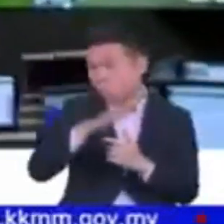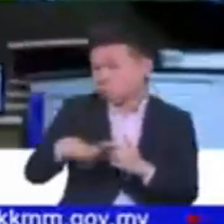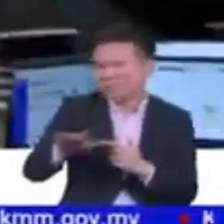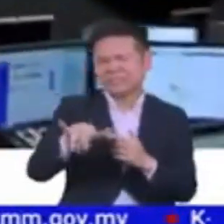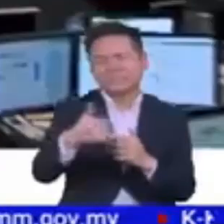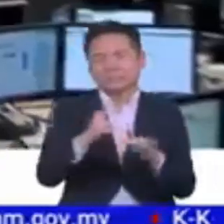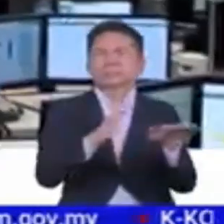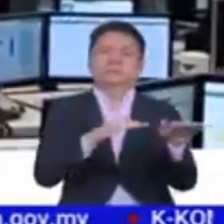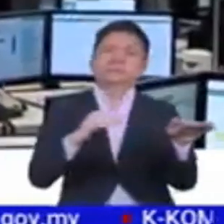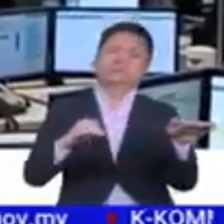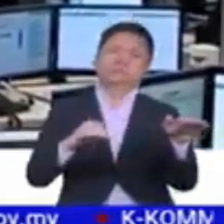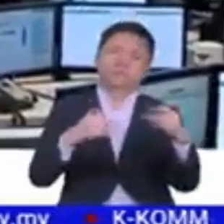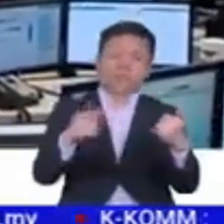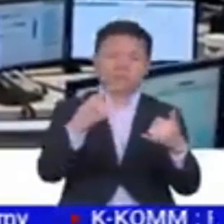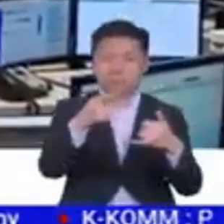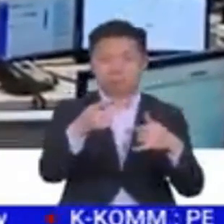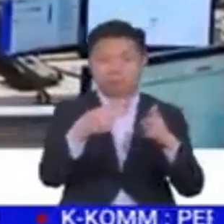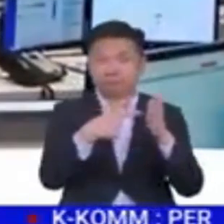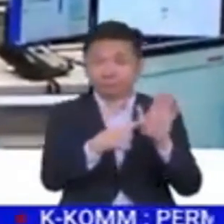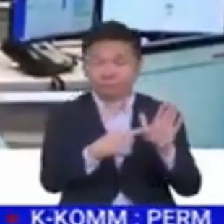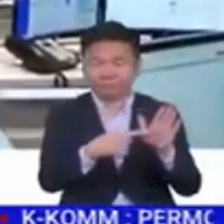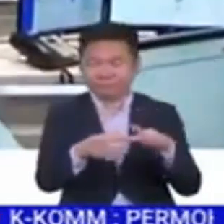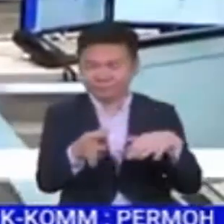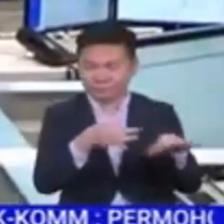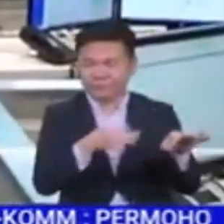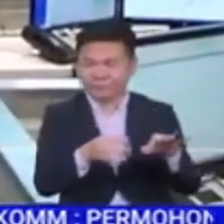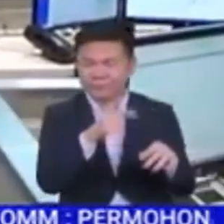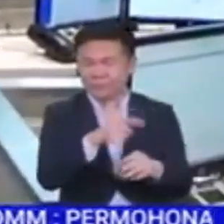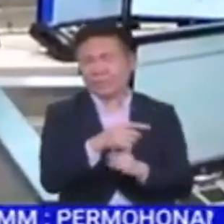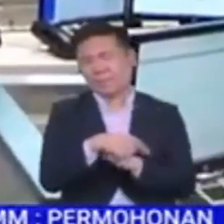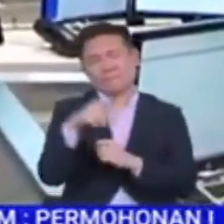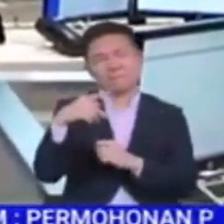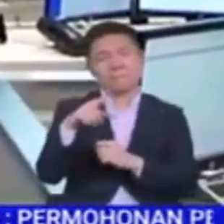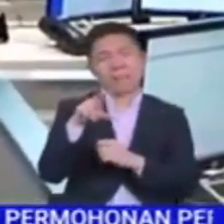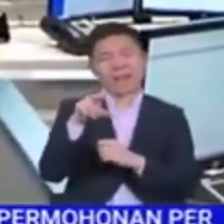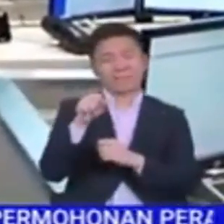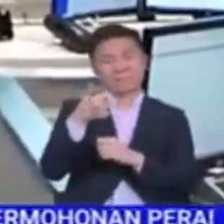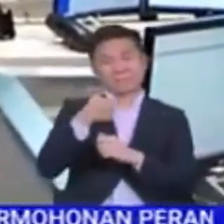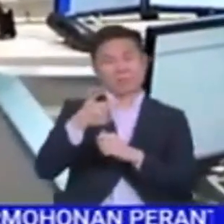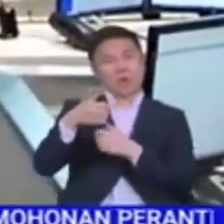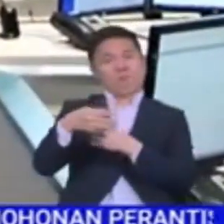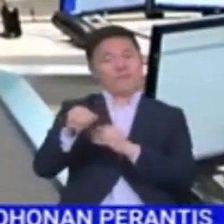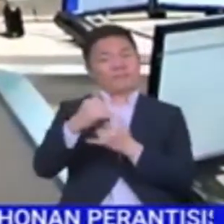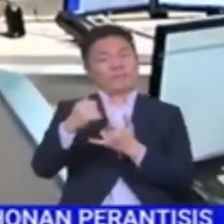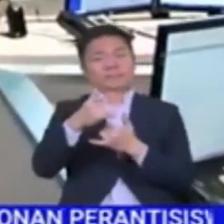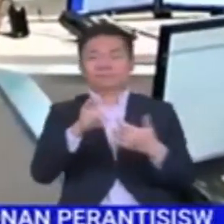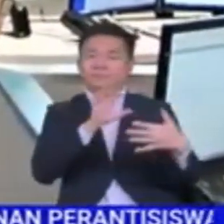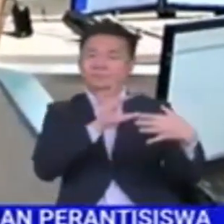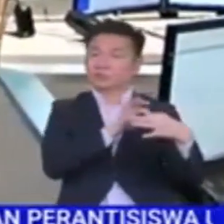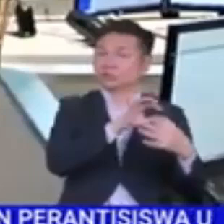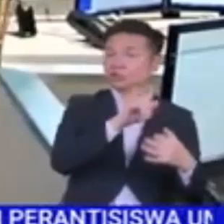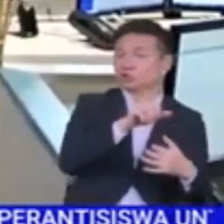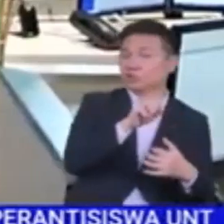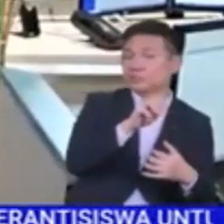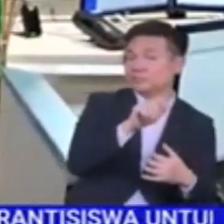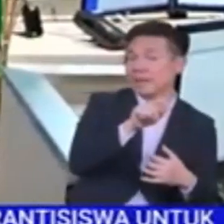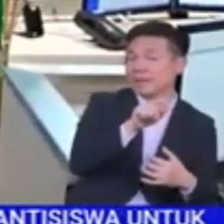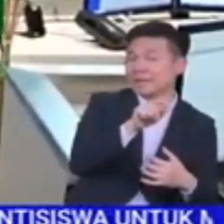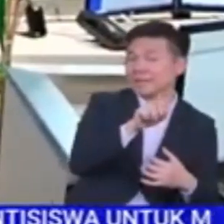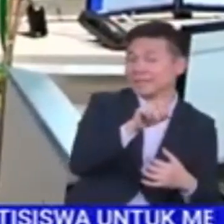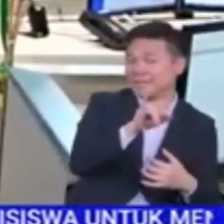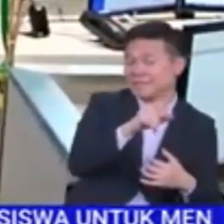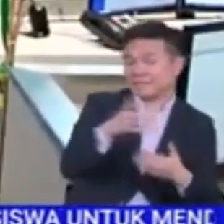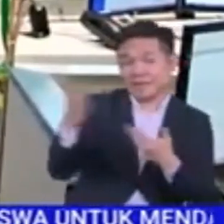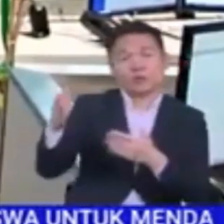Pusat Kawalan Trafik Persada Plus. Terus bersama dengan rakan setugas Jasmaidi di Plaza Tol Gombak.